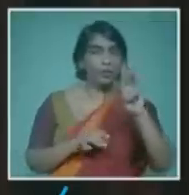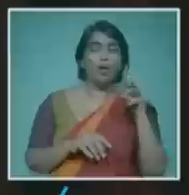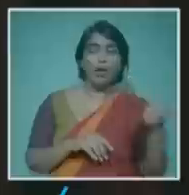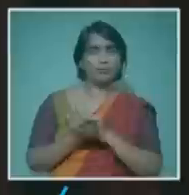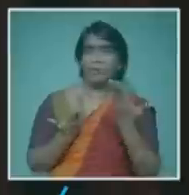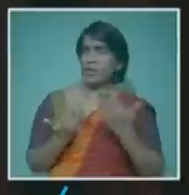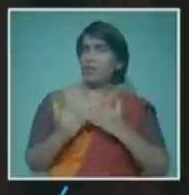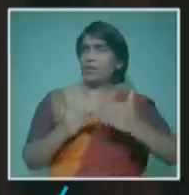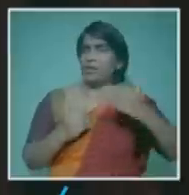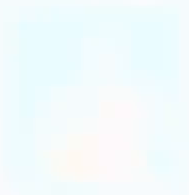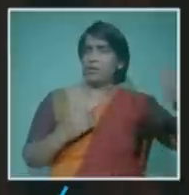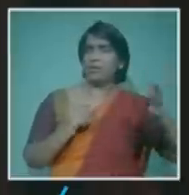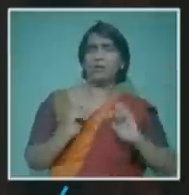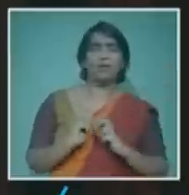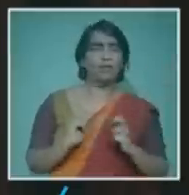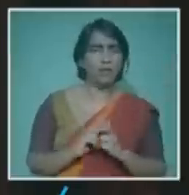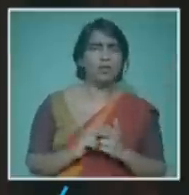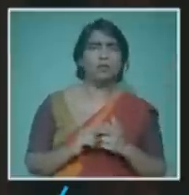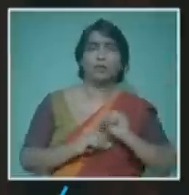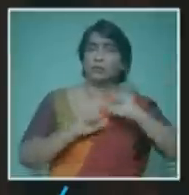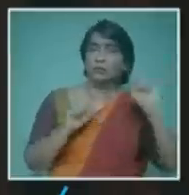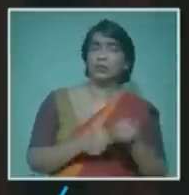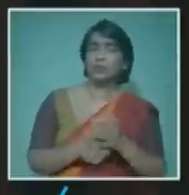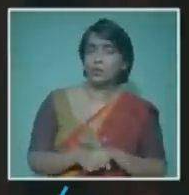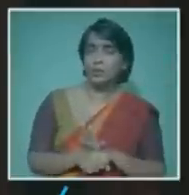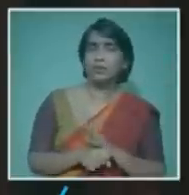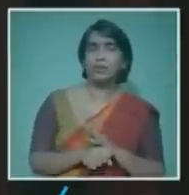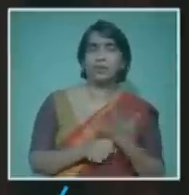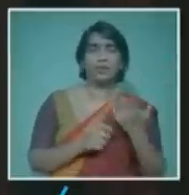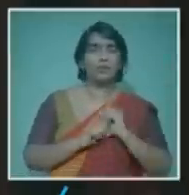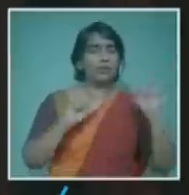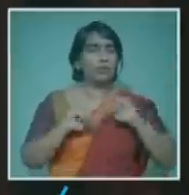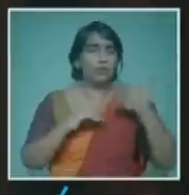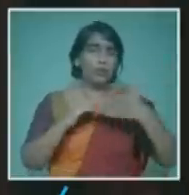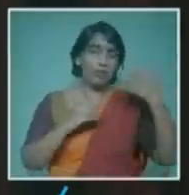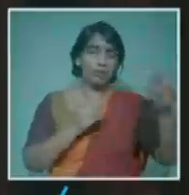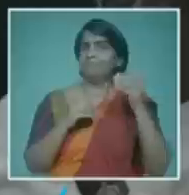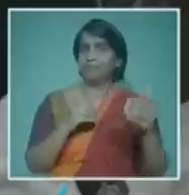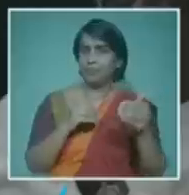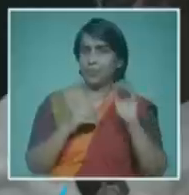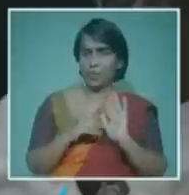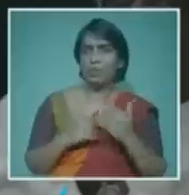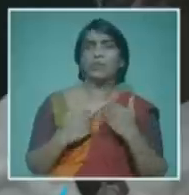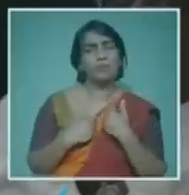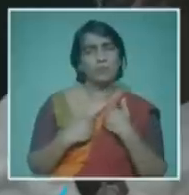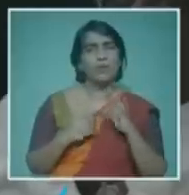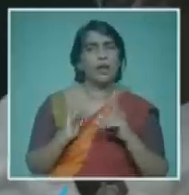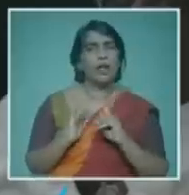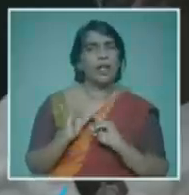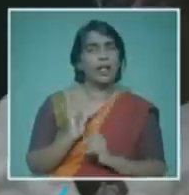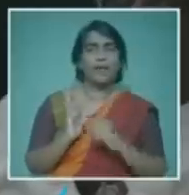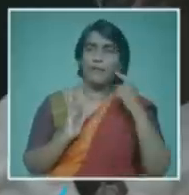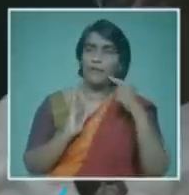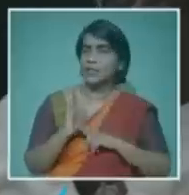අවනඩුව බේරගනිමු තවත් මොකක් හරි ප්‍රශ්නයක් ආවද නම් අරගලේ ආවා කොවිඩ් ආවා උද්ඝෝෂණ ආවා හෙටනිද දැන් ආයි සාරි හුඩපට එවි අපිට සිද්දුනා උසස් පෙළ විභාගයේ